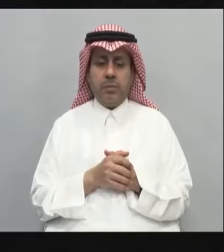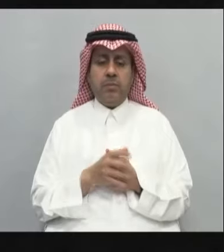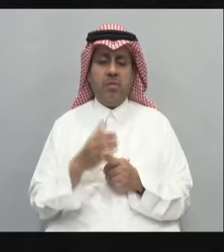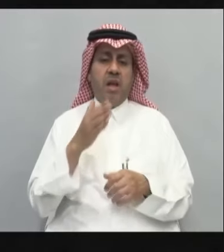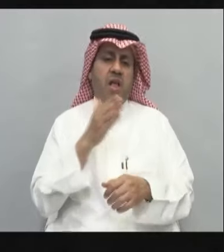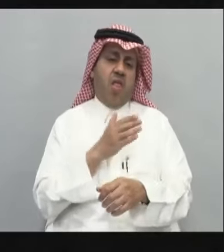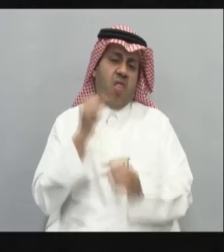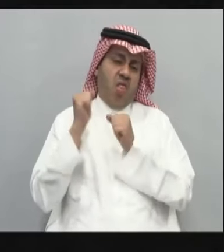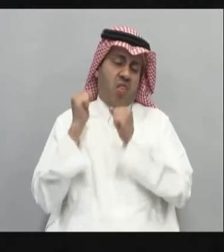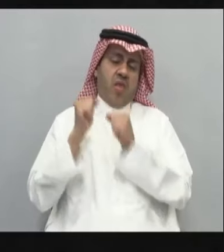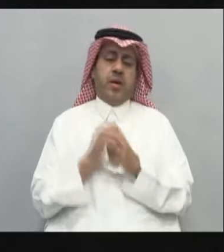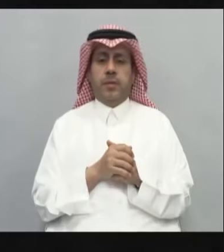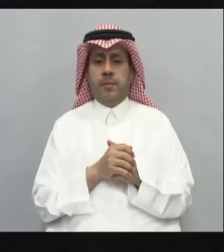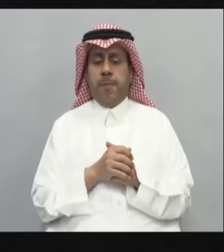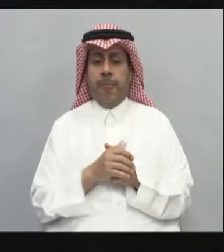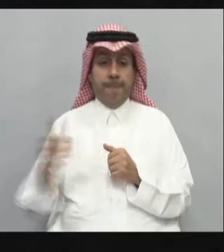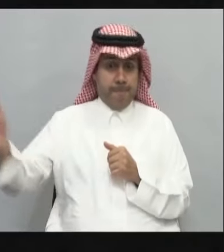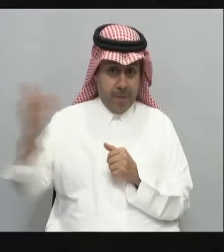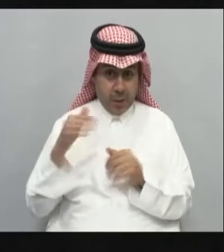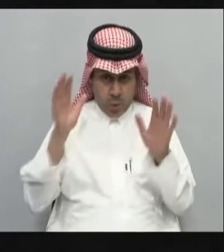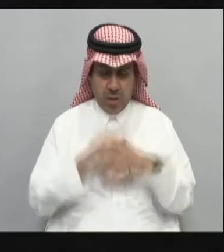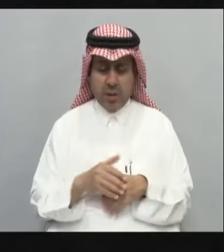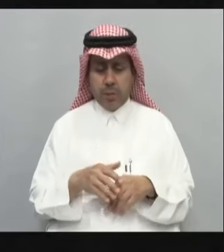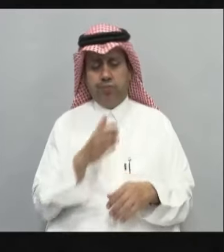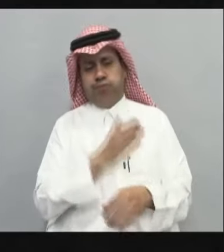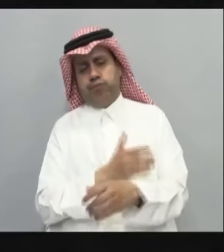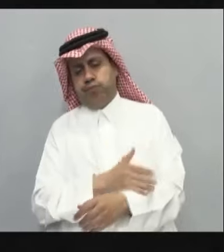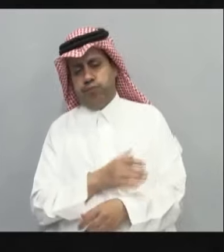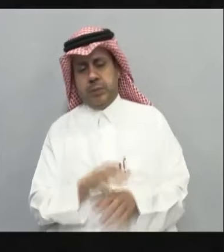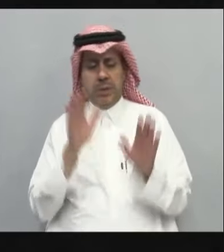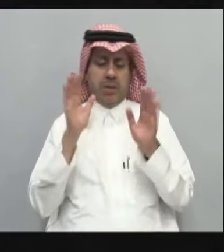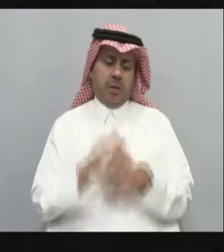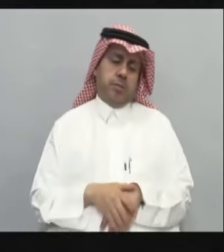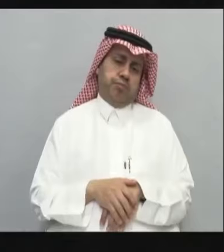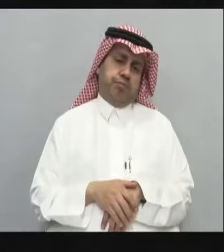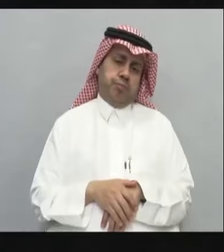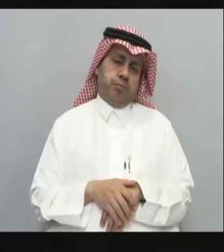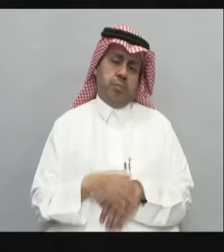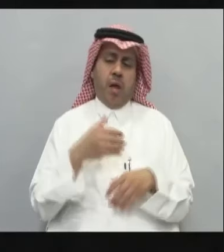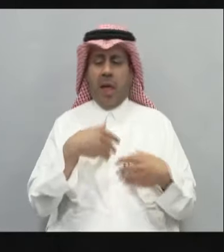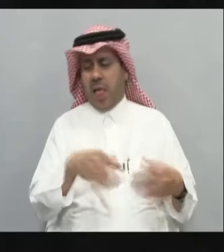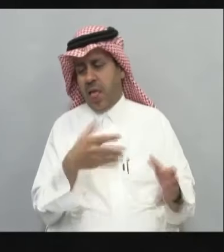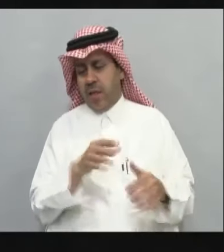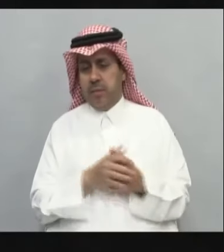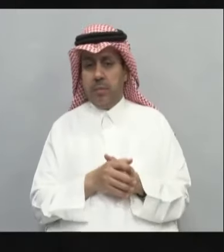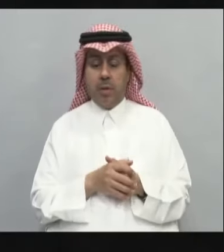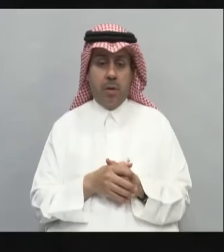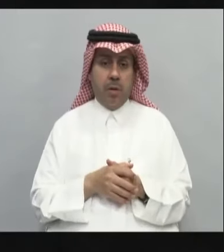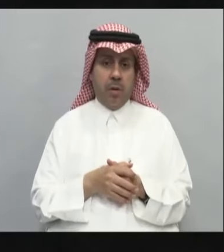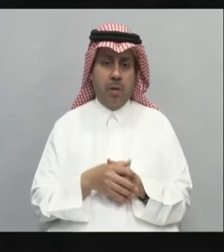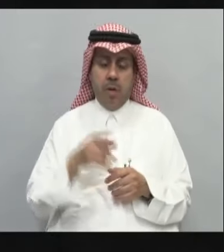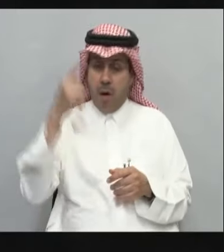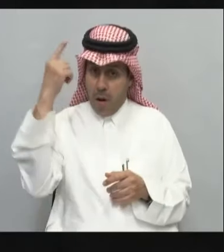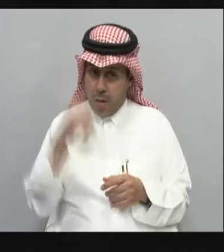الصلاه ياتون كسال الصلاه وربما لا يقومون في الصف وكسلان في الصلاه كذلك من يتخلق